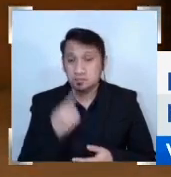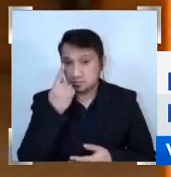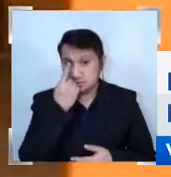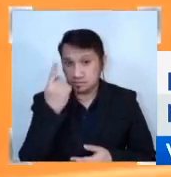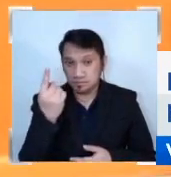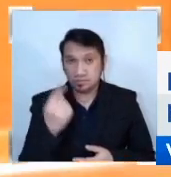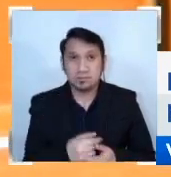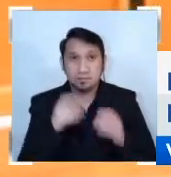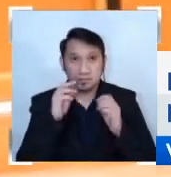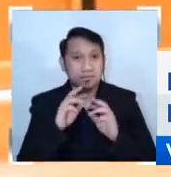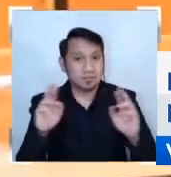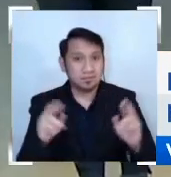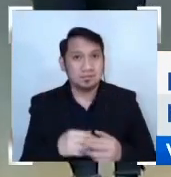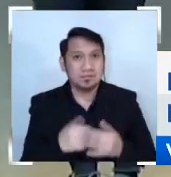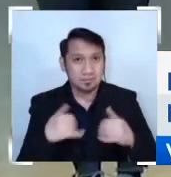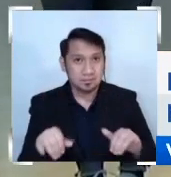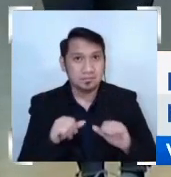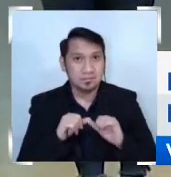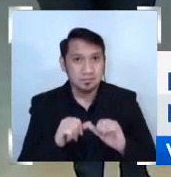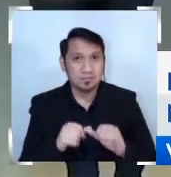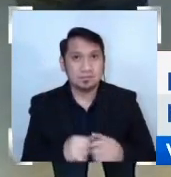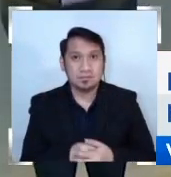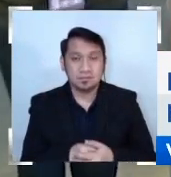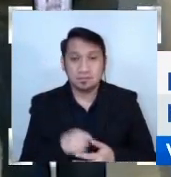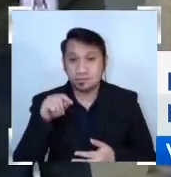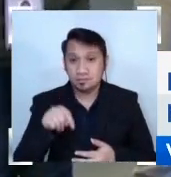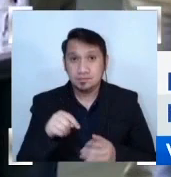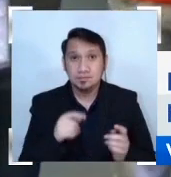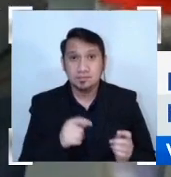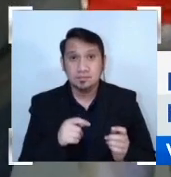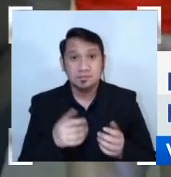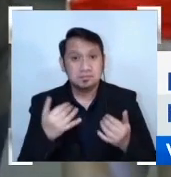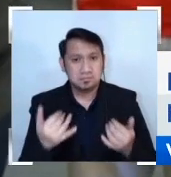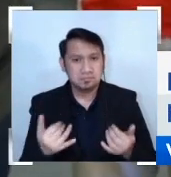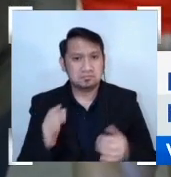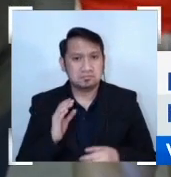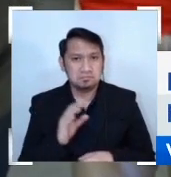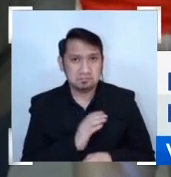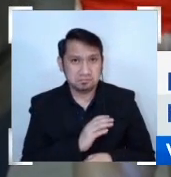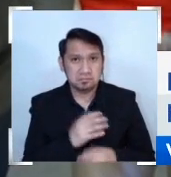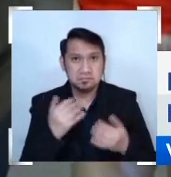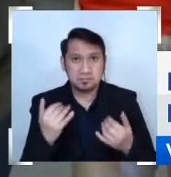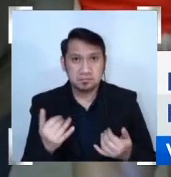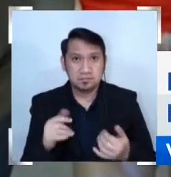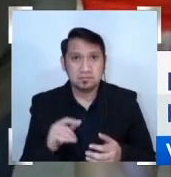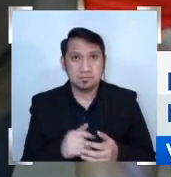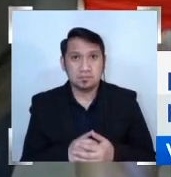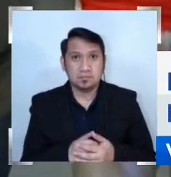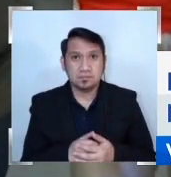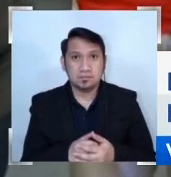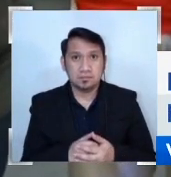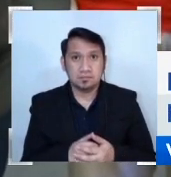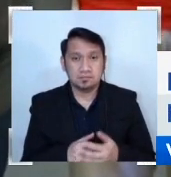Valenzuela Mayor Rex Gatchalian. Ngayong lilipat siya sa Kongreso, pag-aaralan niya ang Local Government Code, Local